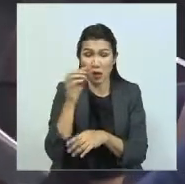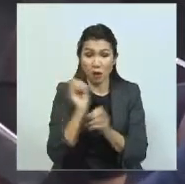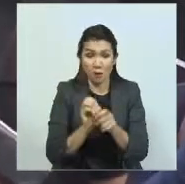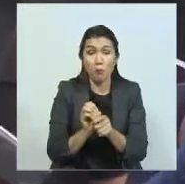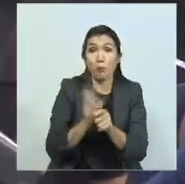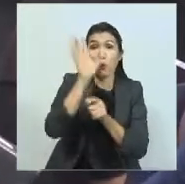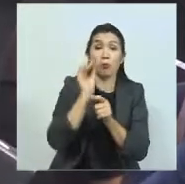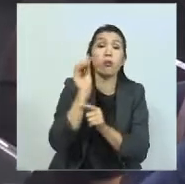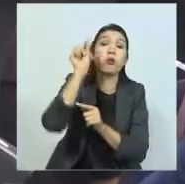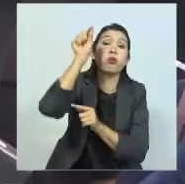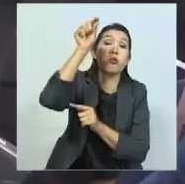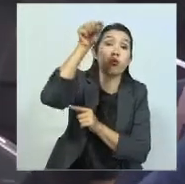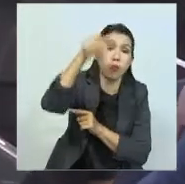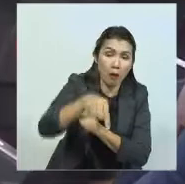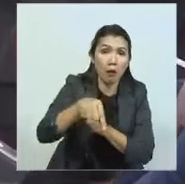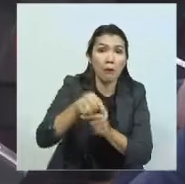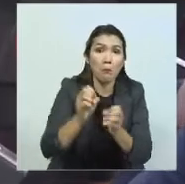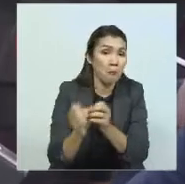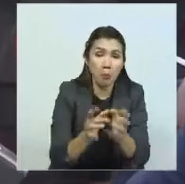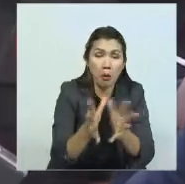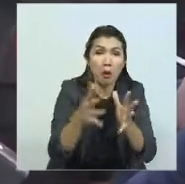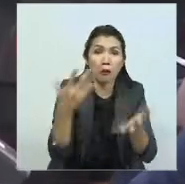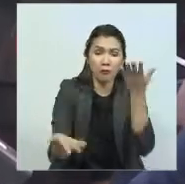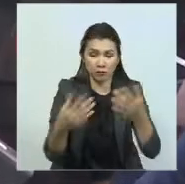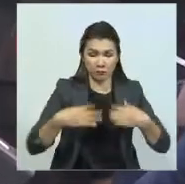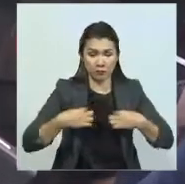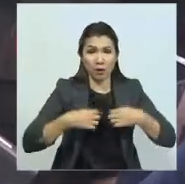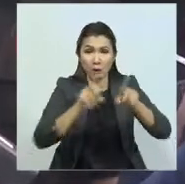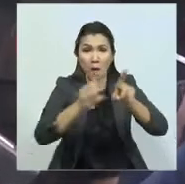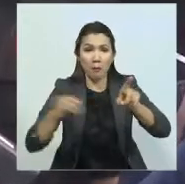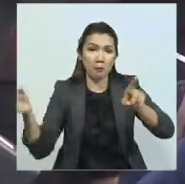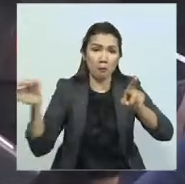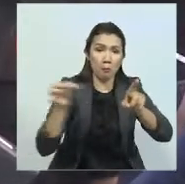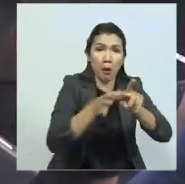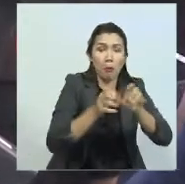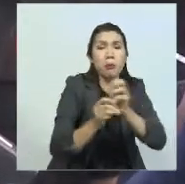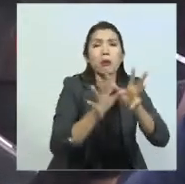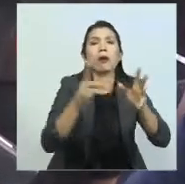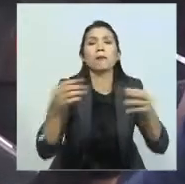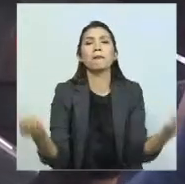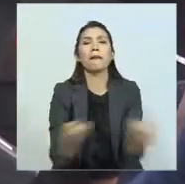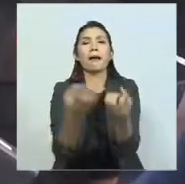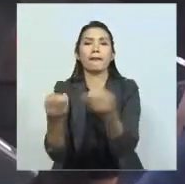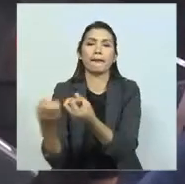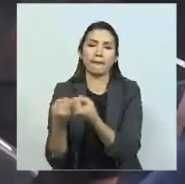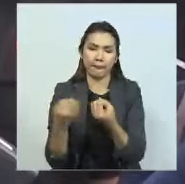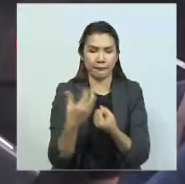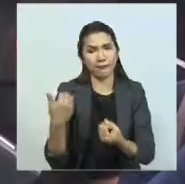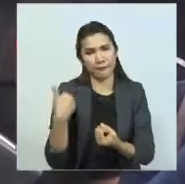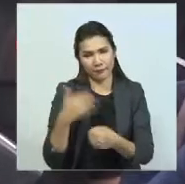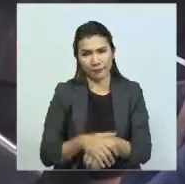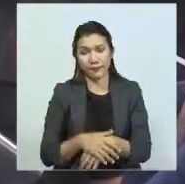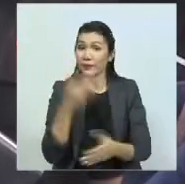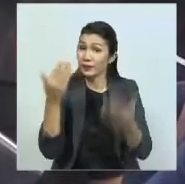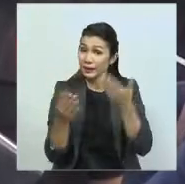ไปกระเด็นไปใส่บ้านเรือนคนหรือเสื้อผ้าที่ตากไว้ทำให้เกิดภัยพิบัติขึ้นมาได้นะครับแล้วก็กระท